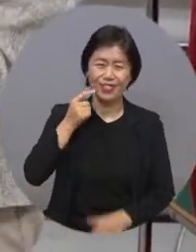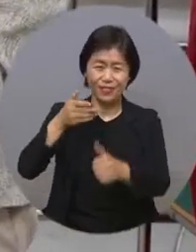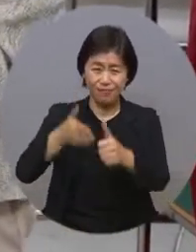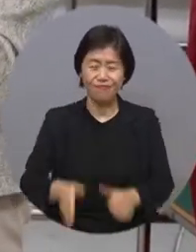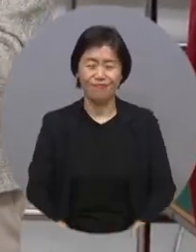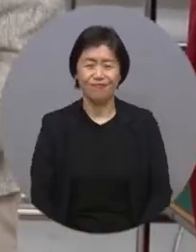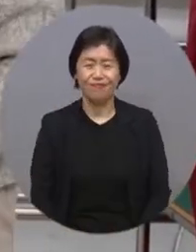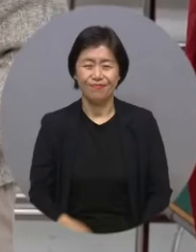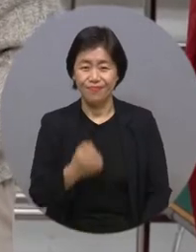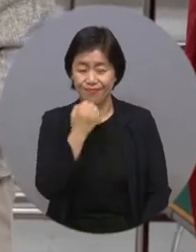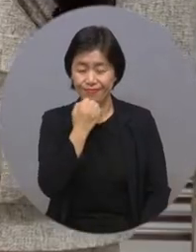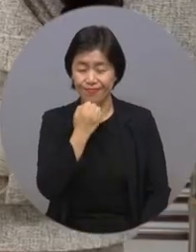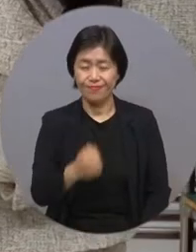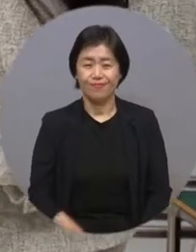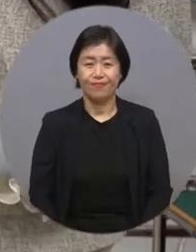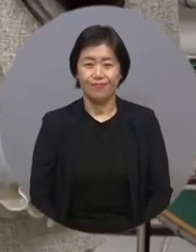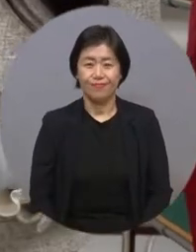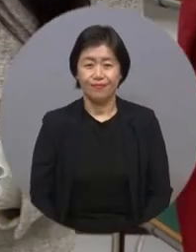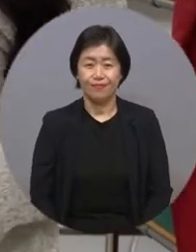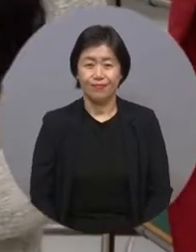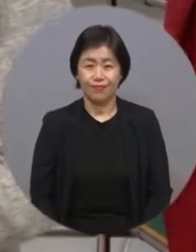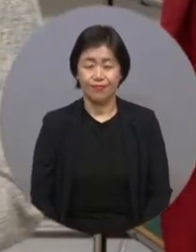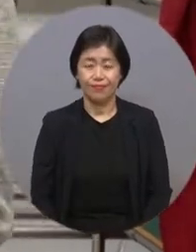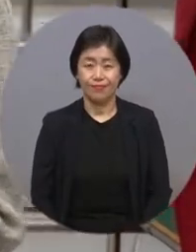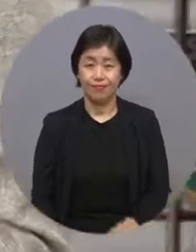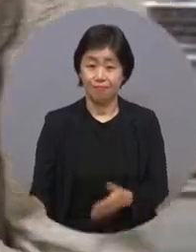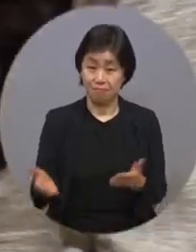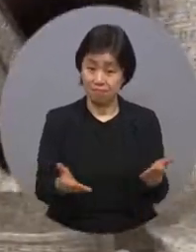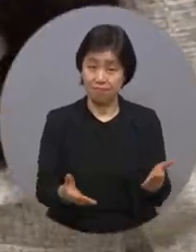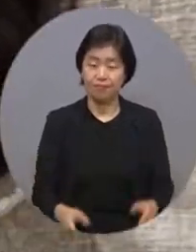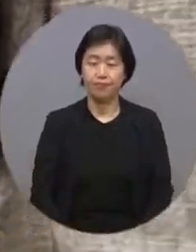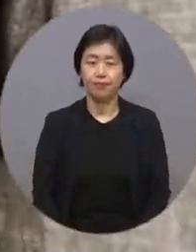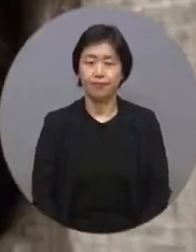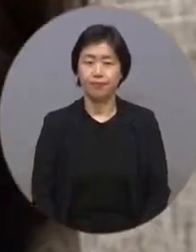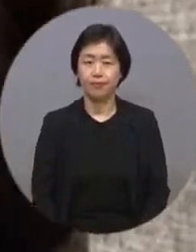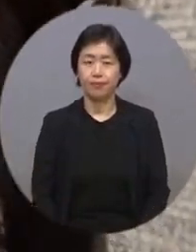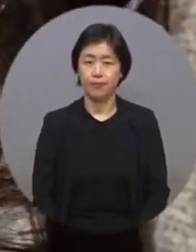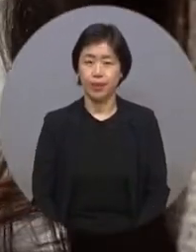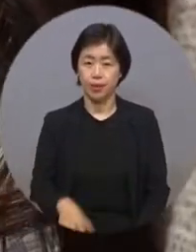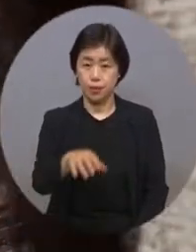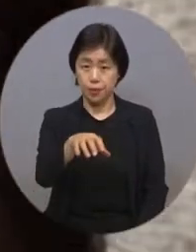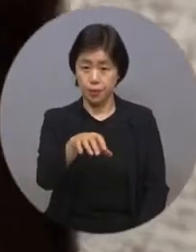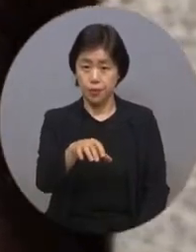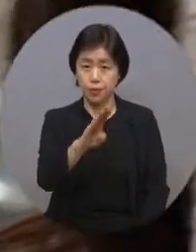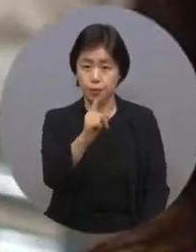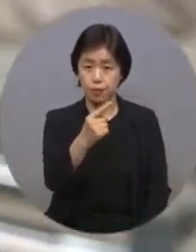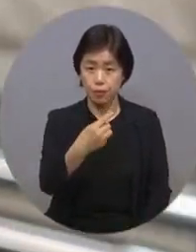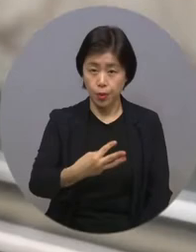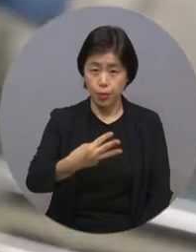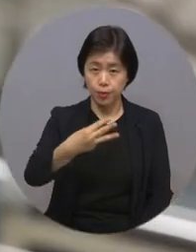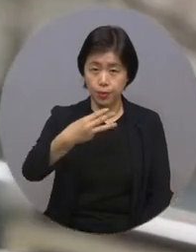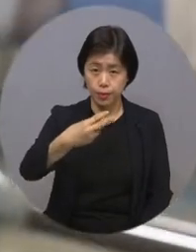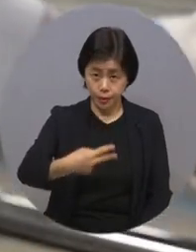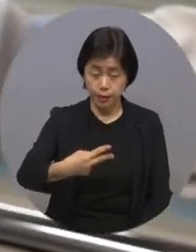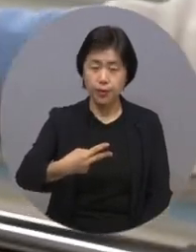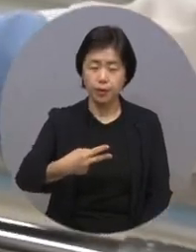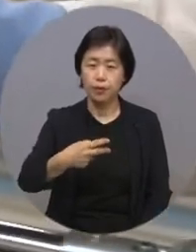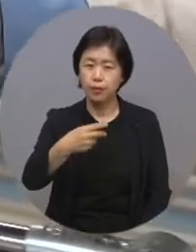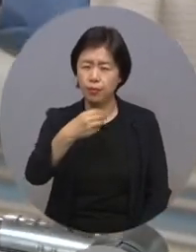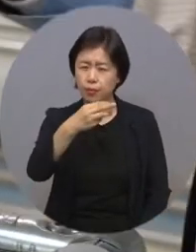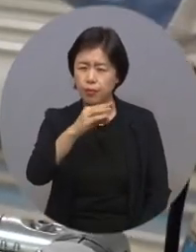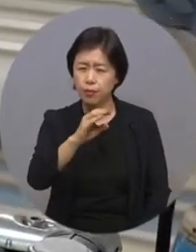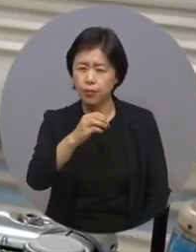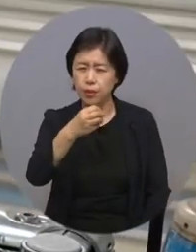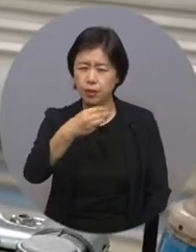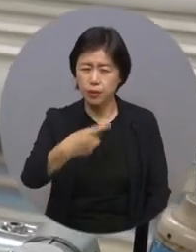제가 그럼 배워보도록 하겠습니다. 그럼 한번 배워보시고 하실까요? 네. 그래서 이게 이제 저희가 이제 볼트 조립을 하는 체결판이에요. 네.